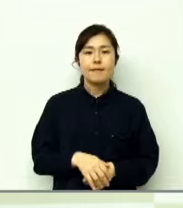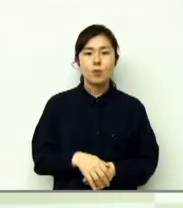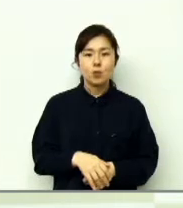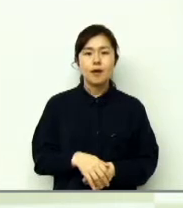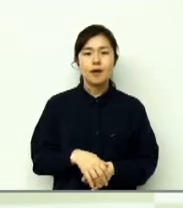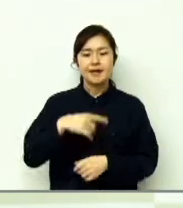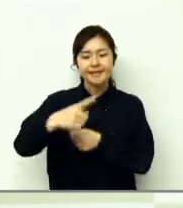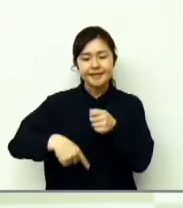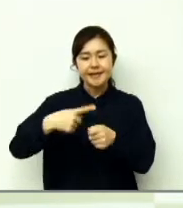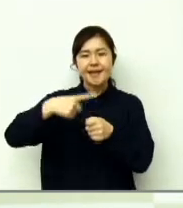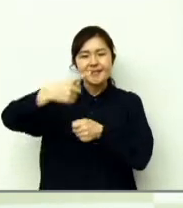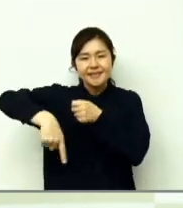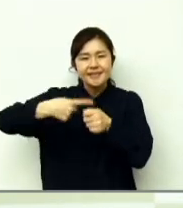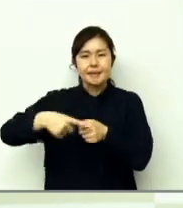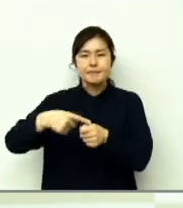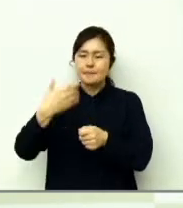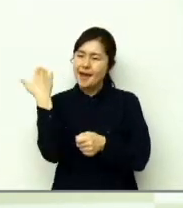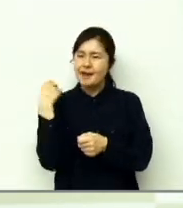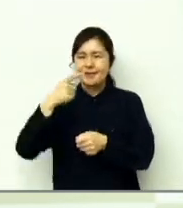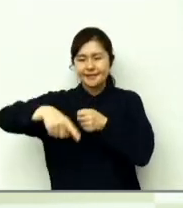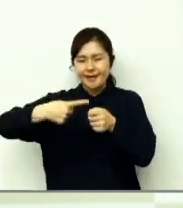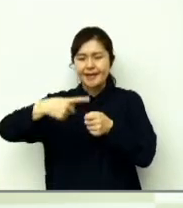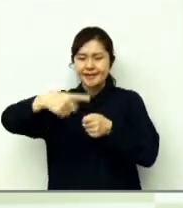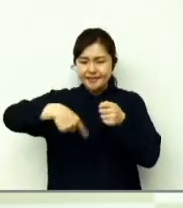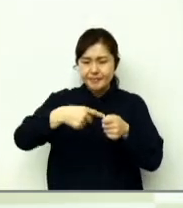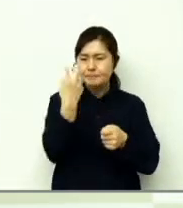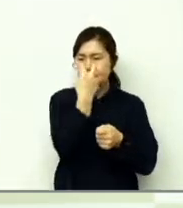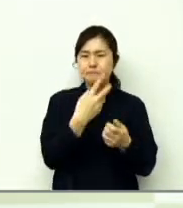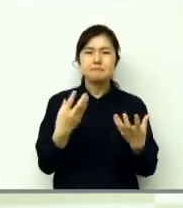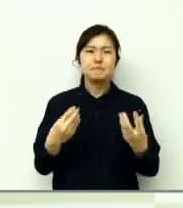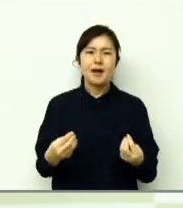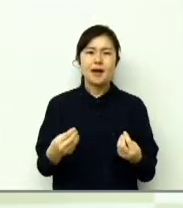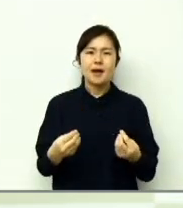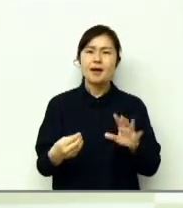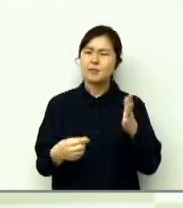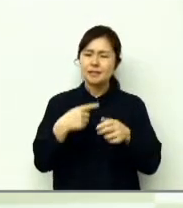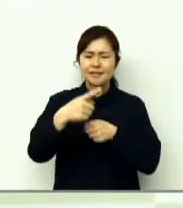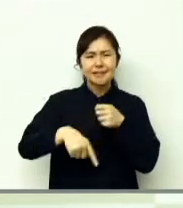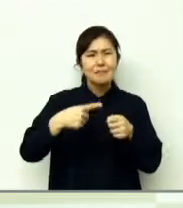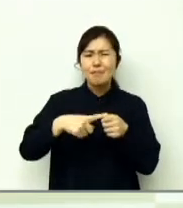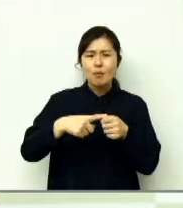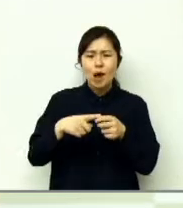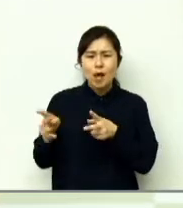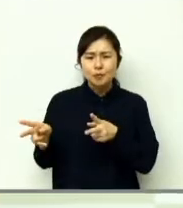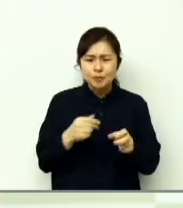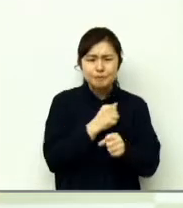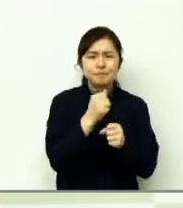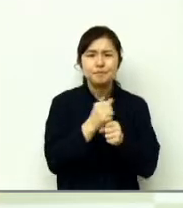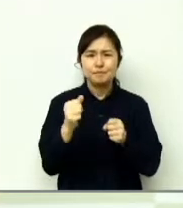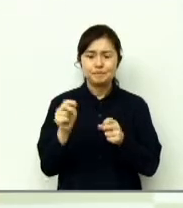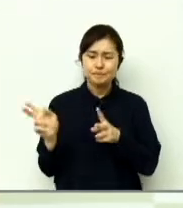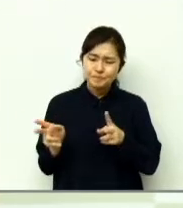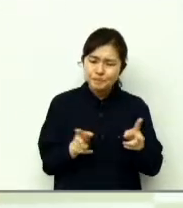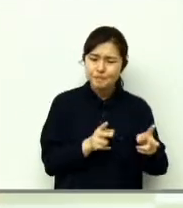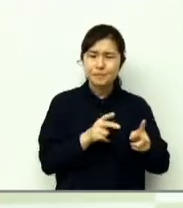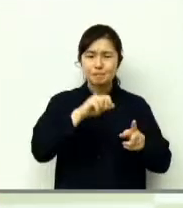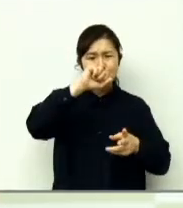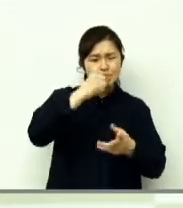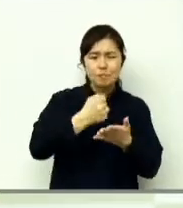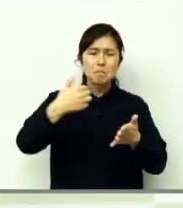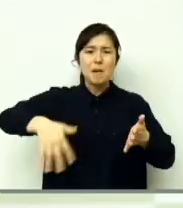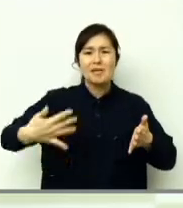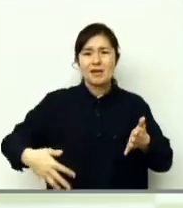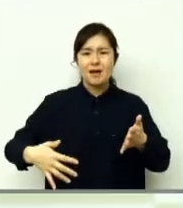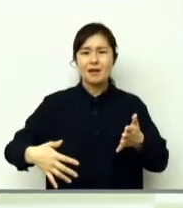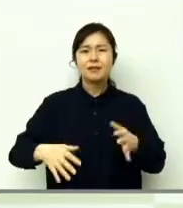、ちょっとやっぱり1期目の場合に、1年目がやっぱりちょっと準備などをして、こう中途半端な形で評価